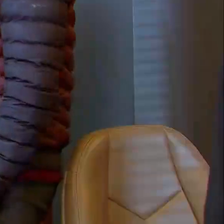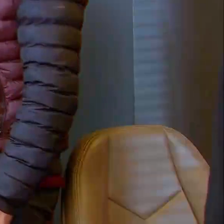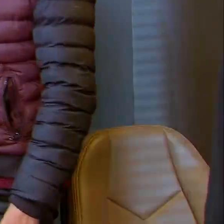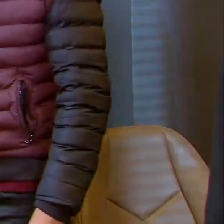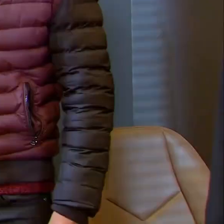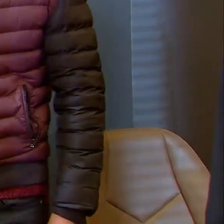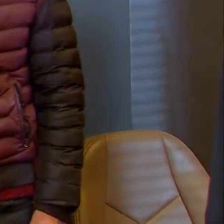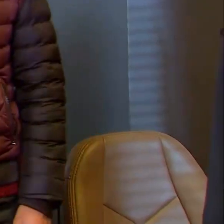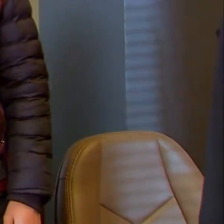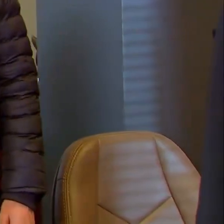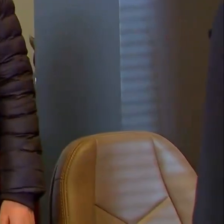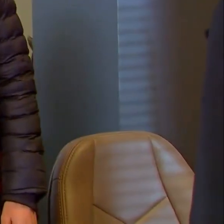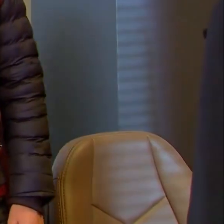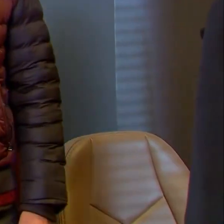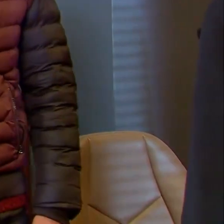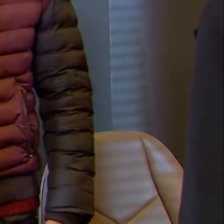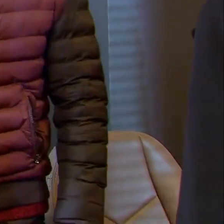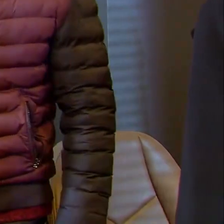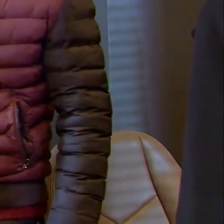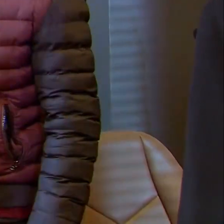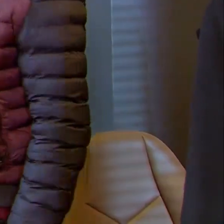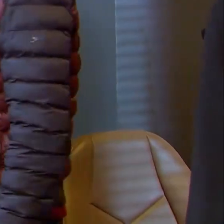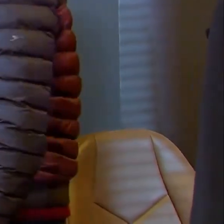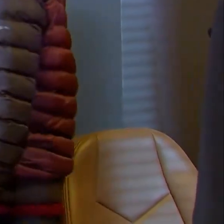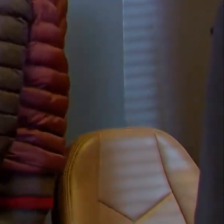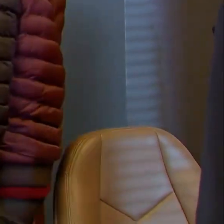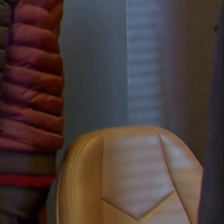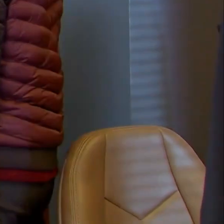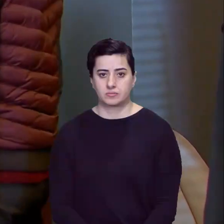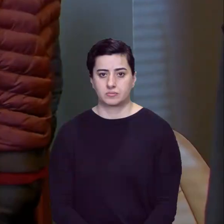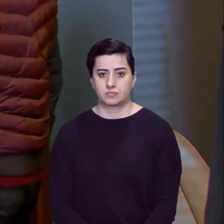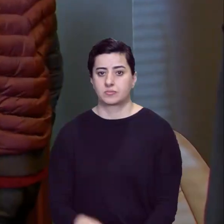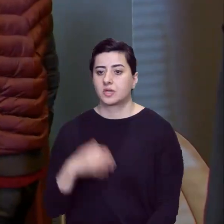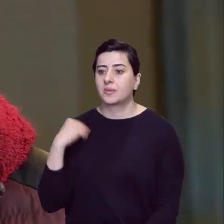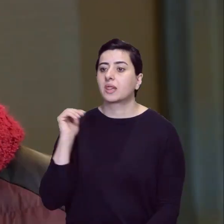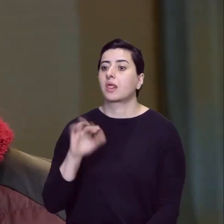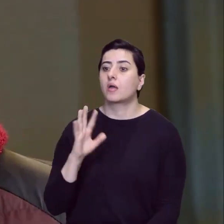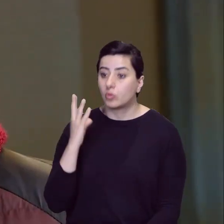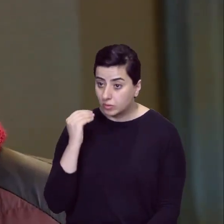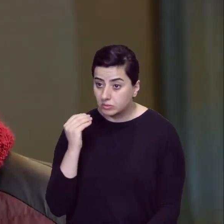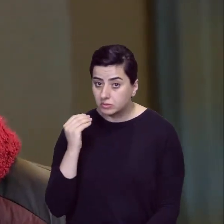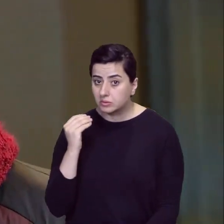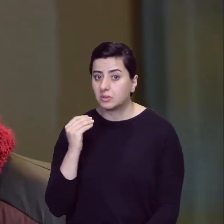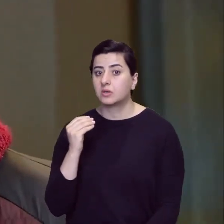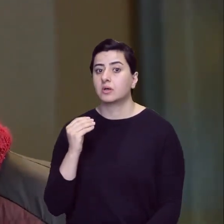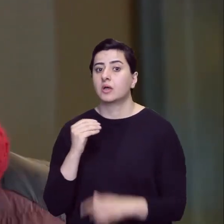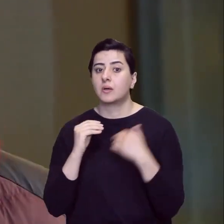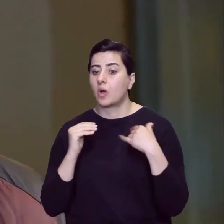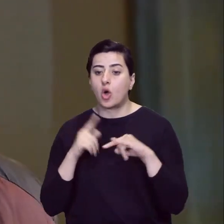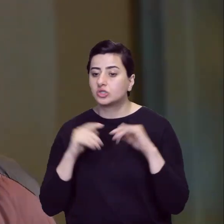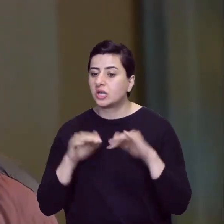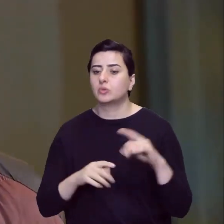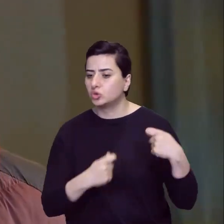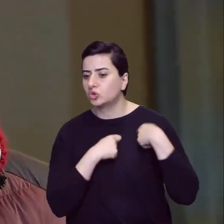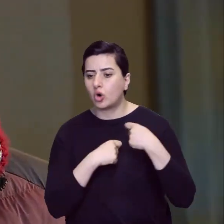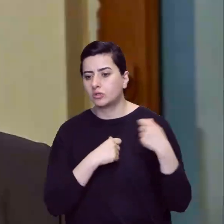Koray gözlerini devirdi. Adamlara dönüp sinirle bakındıktan sonra tekrar babasına döndü. Ben gelmedim. Ayrıca hiç de hoş gelmedim.